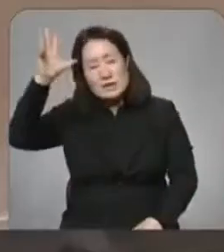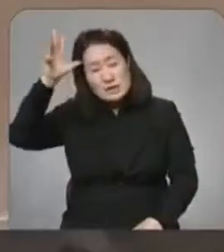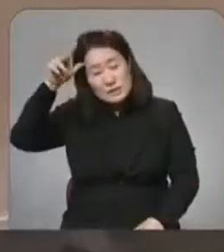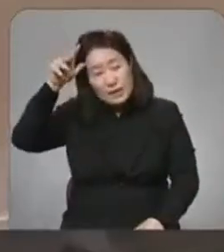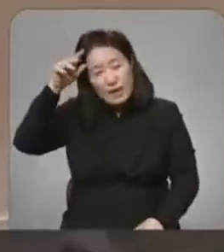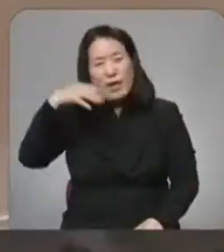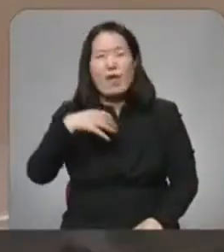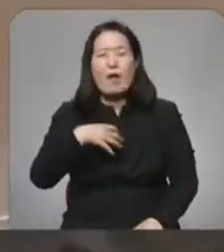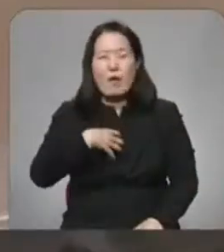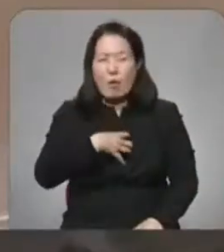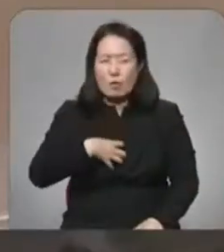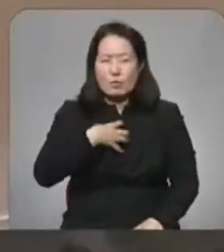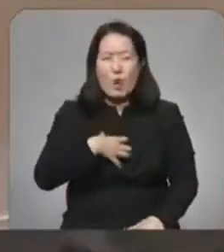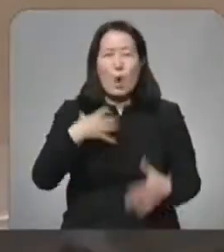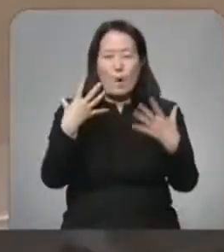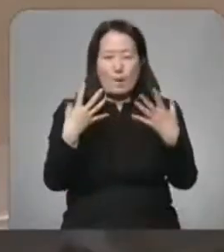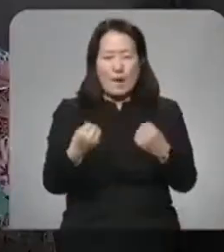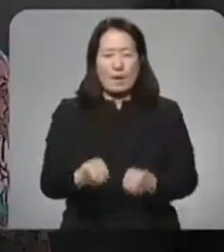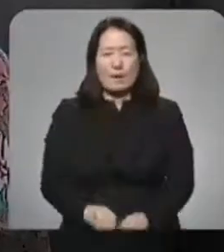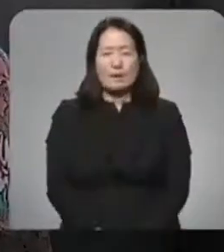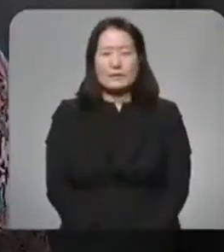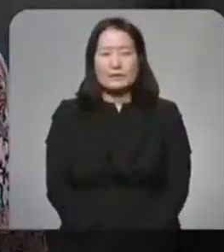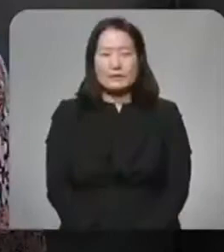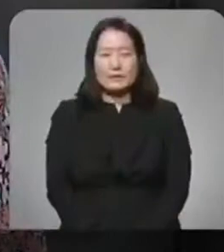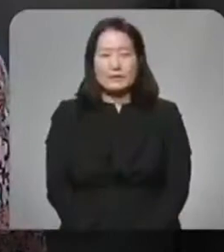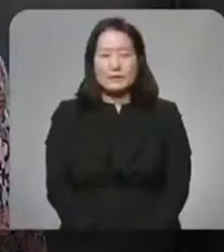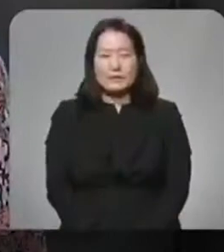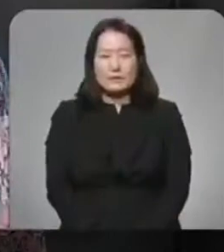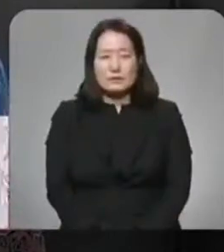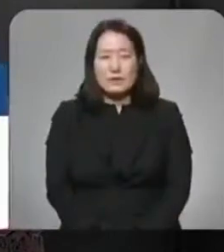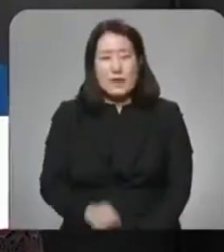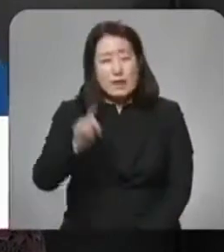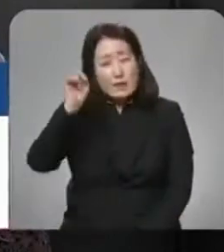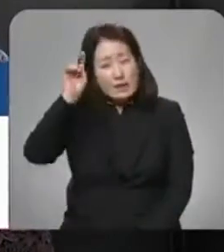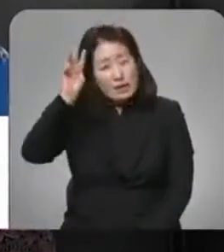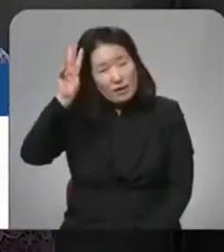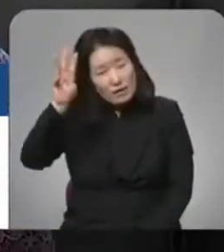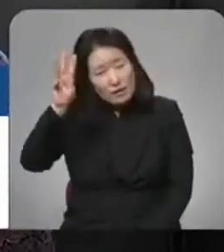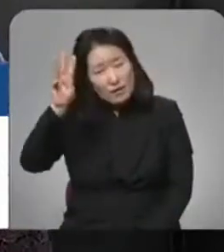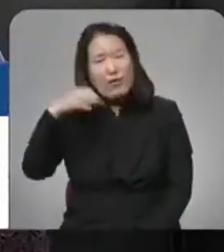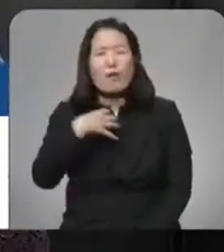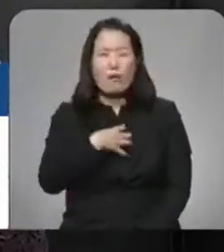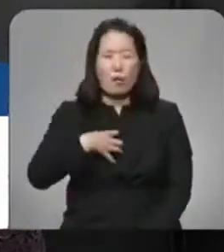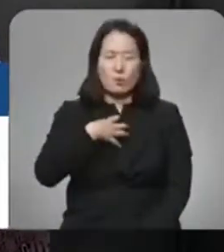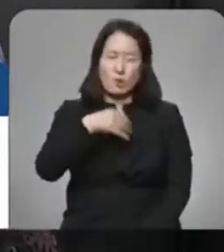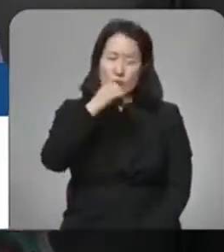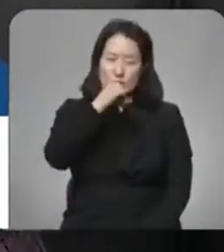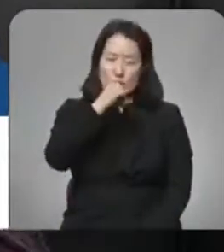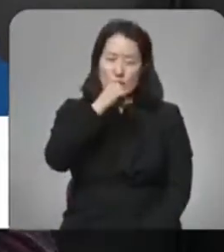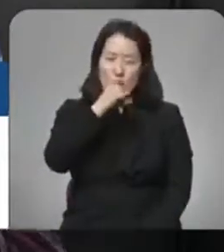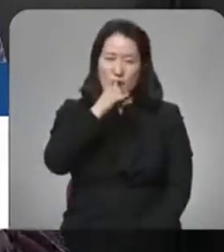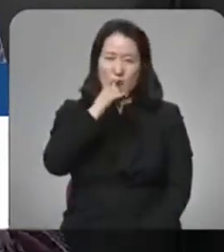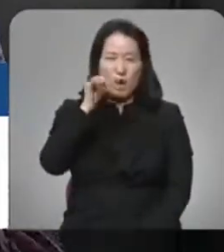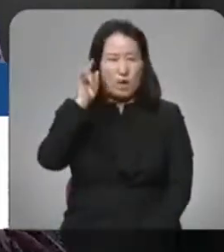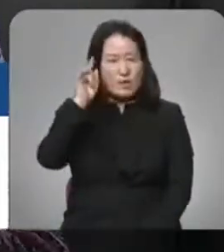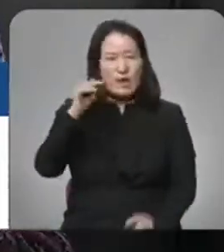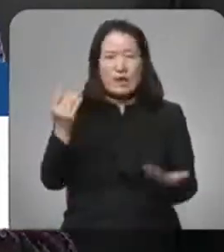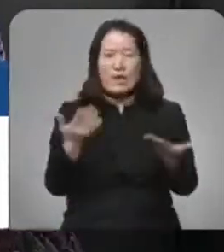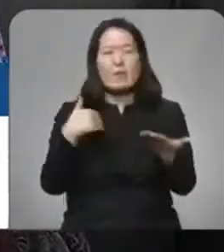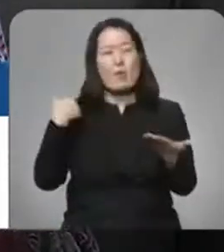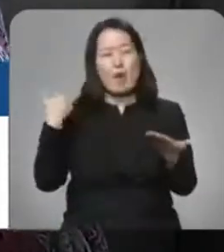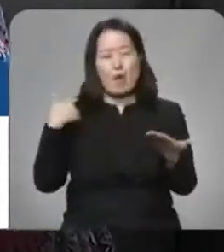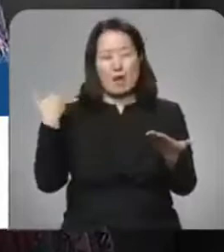불안감은 가슴 한편에 남아 있습니다. 이게 장담은 못하는 거예요. 그러니까 어떻게 앞으로 될지는 모르는